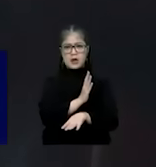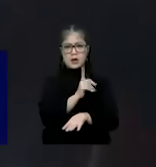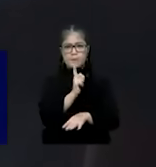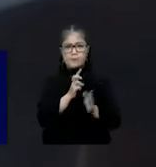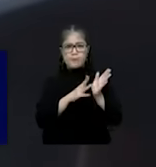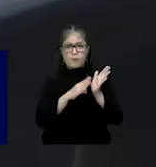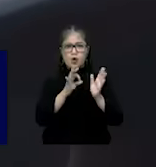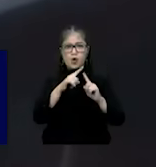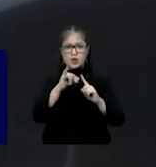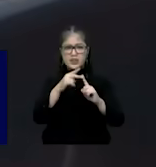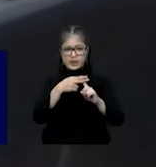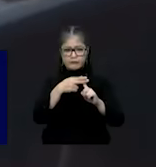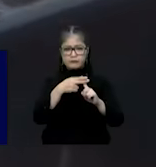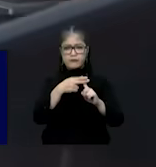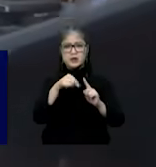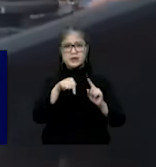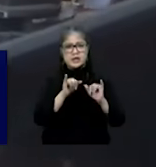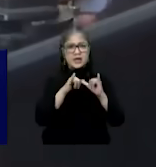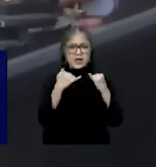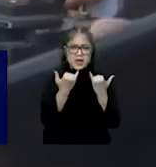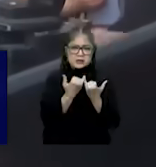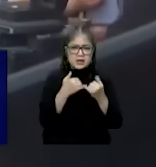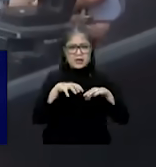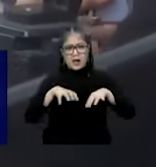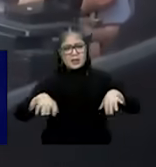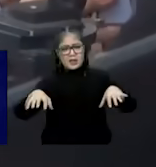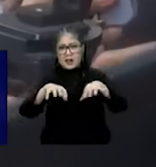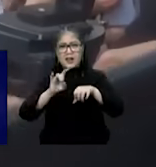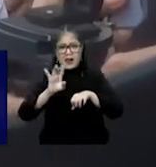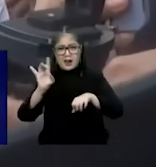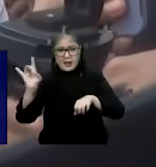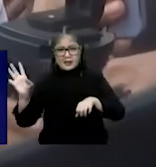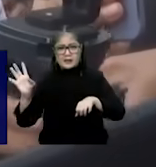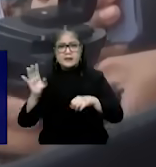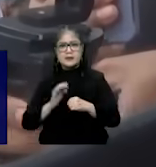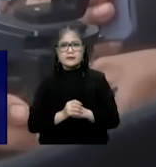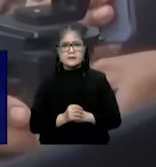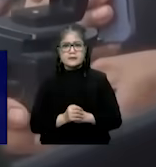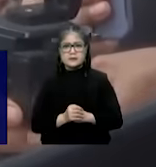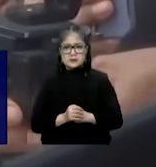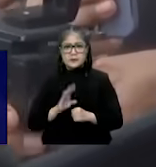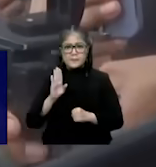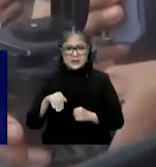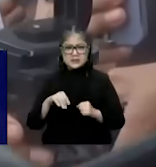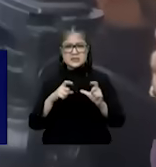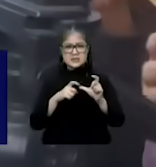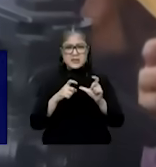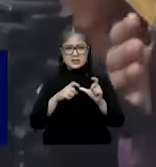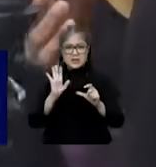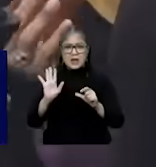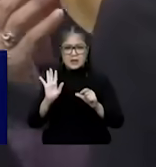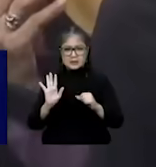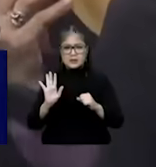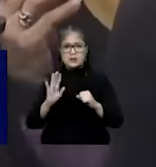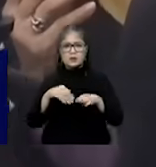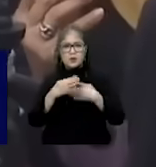harta, yayasan, dan lain-lain. Makanya kemungkinan Polda akan lebih mendalami di sisi yayasan. Pembunuhan berencana